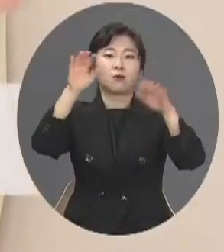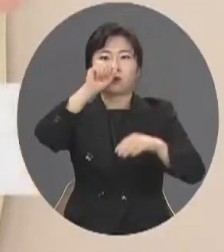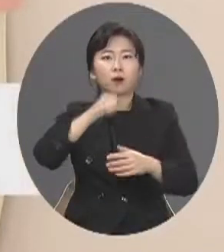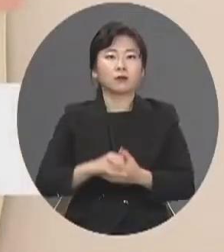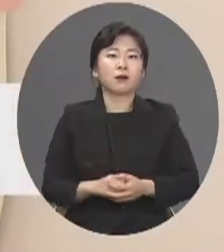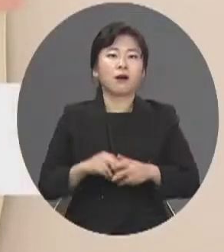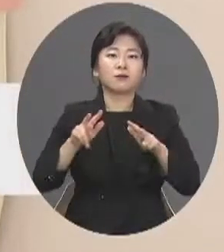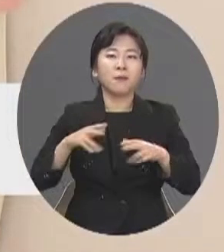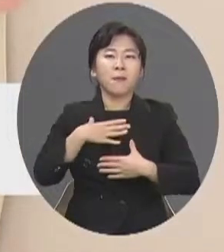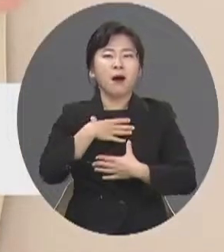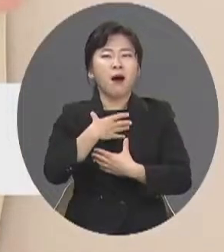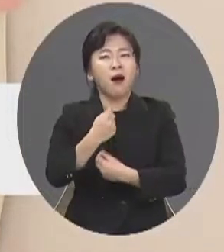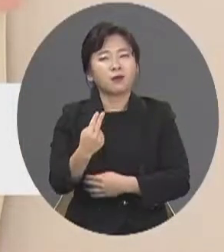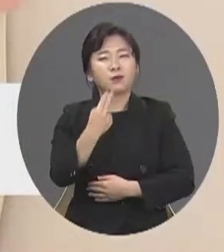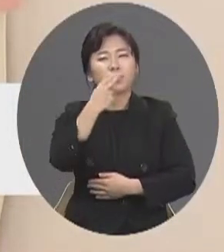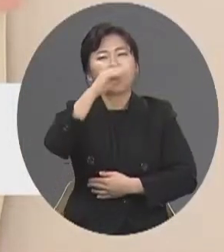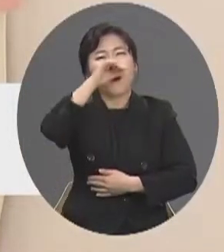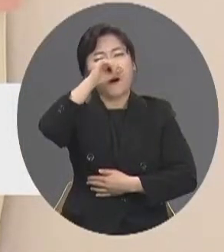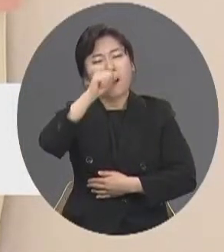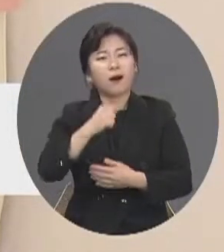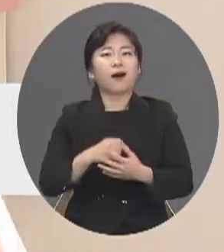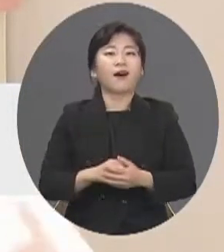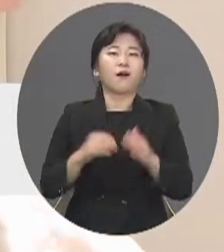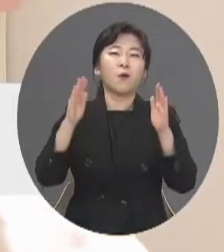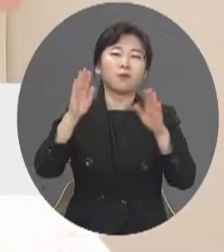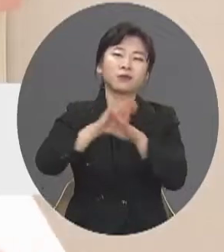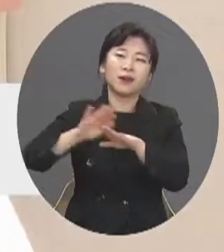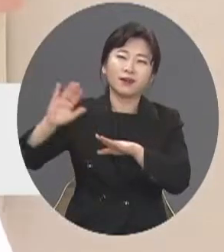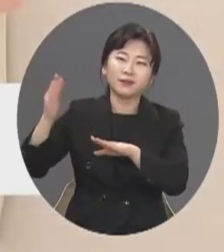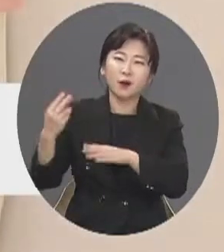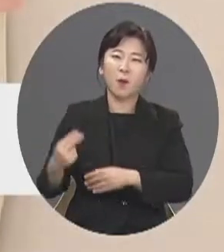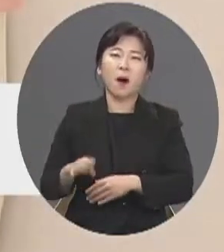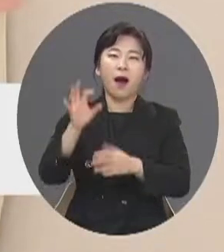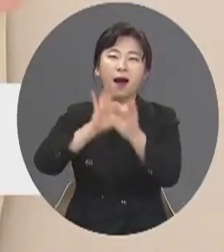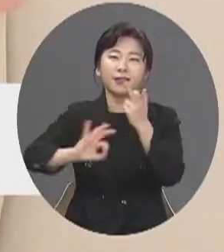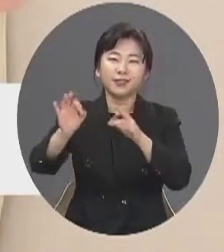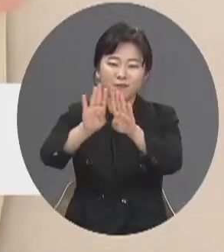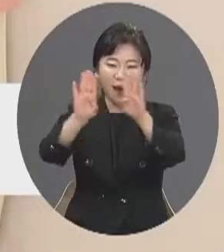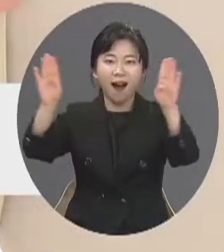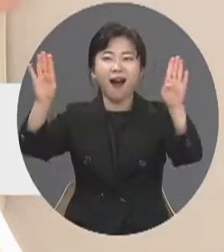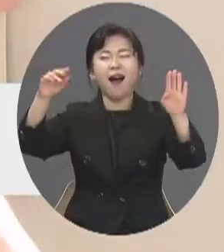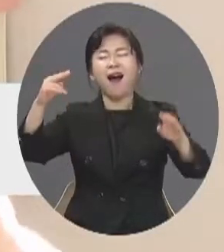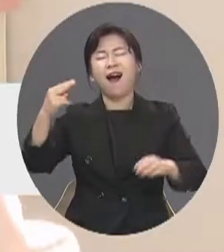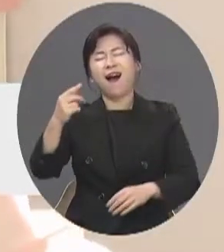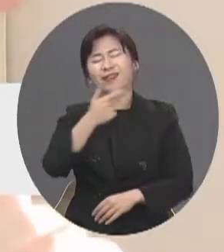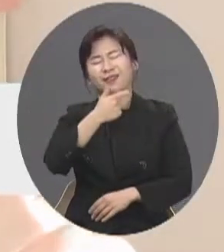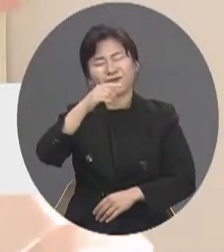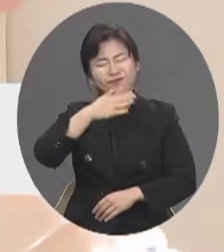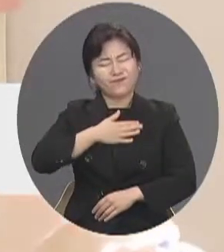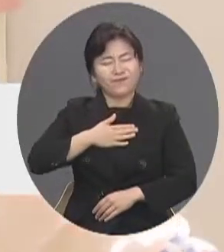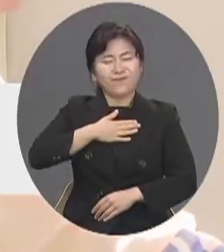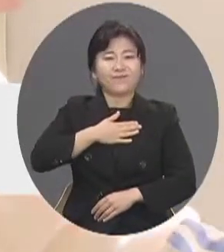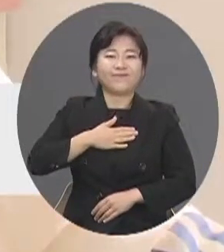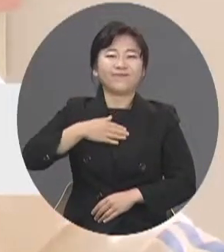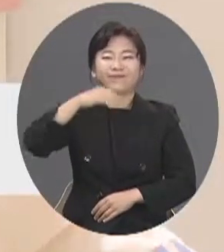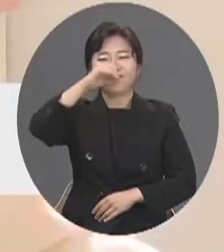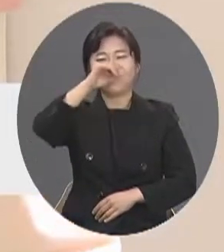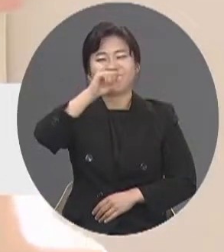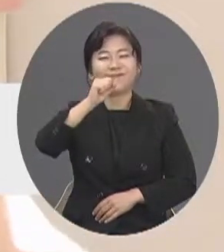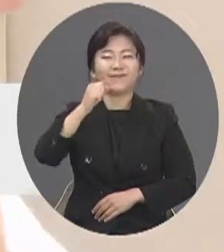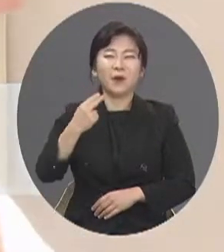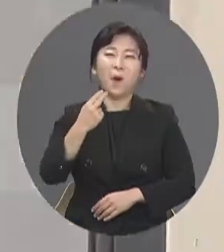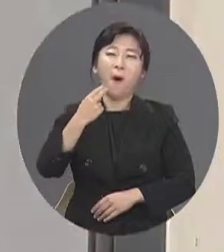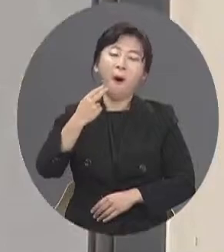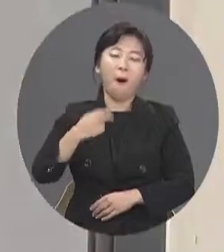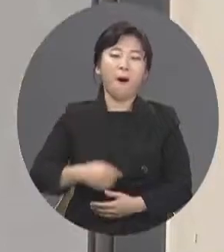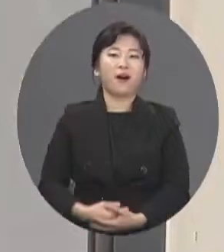때도 평하고 고개도 졌고 아침에 항시 켤 때 쪽이 잘 1개 시키면 코가 잘